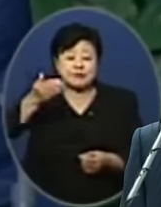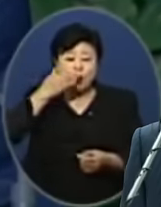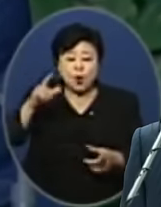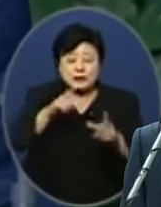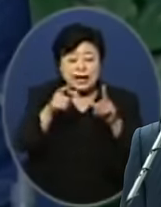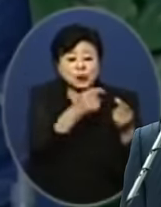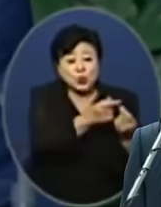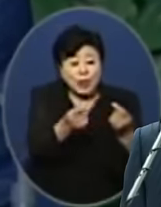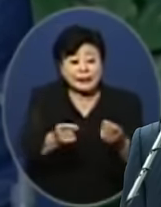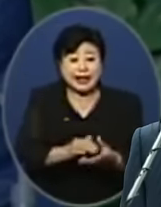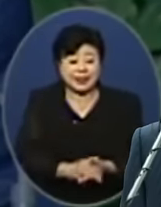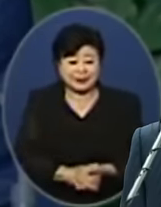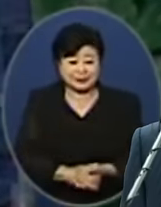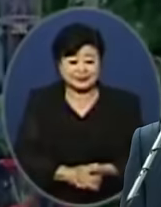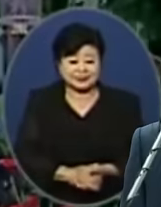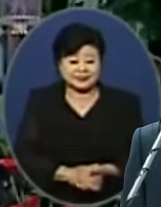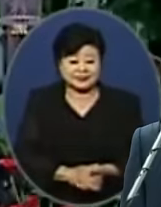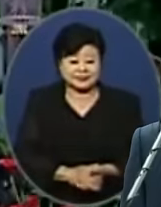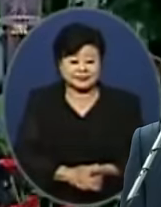먹고 사는 것입니다.